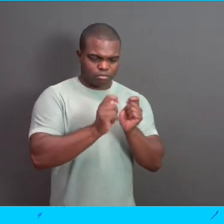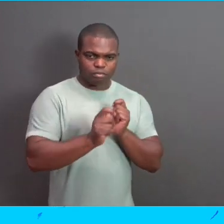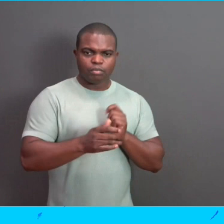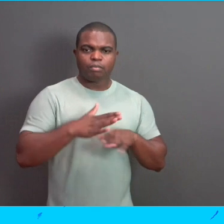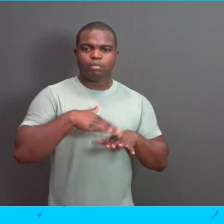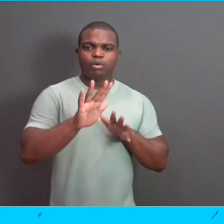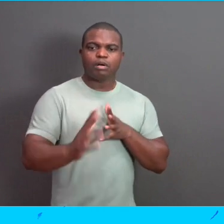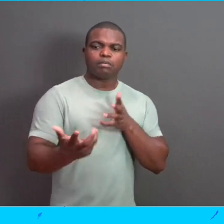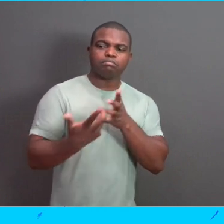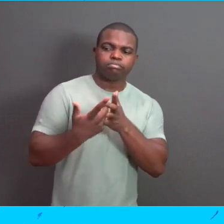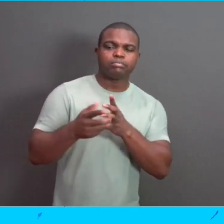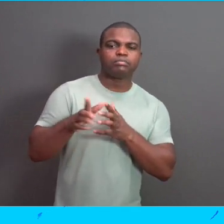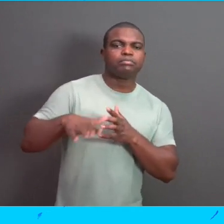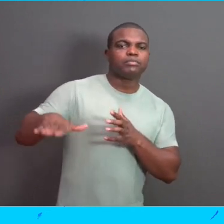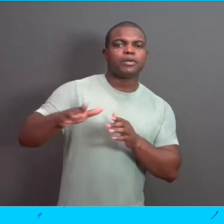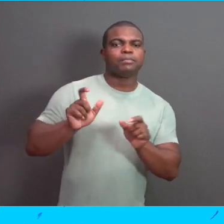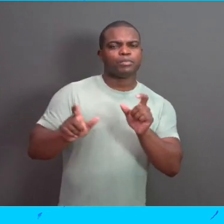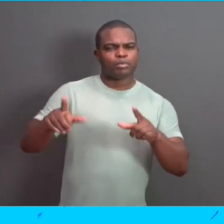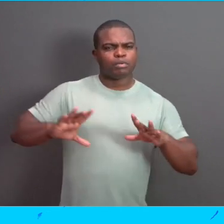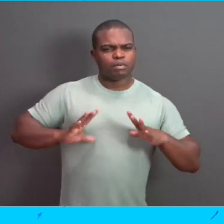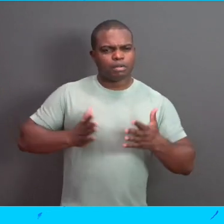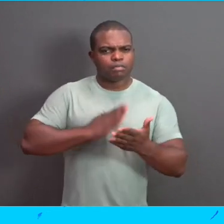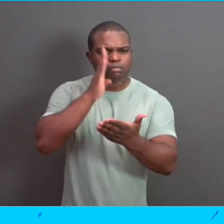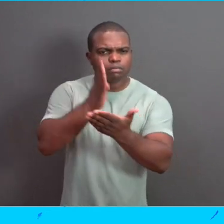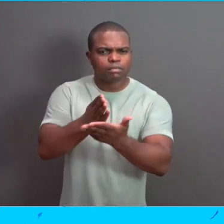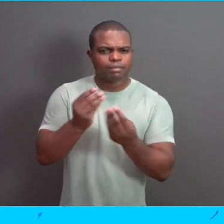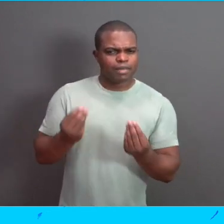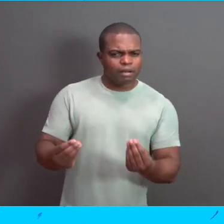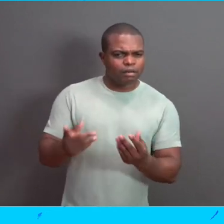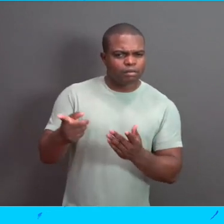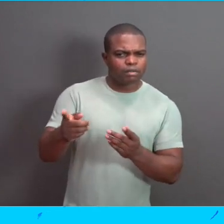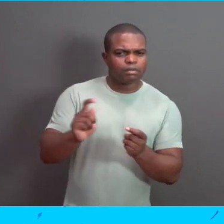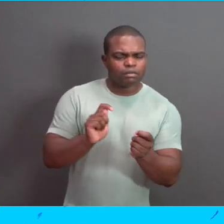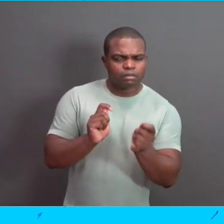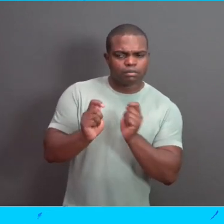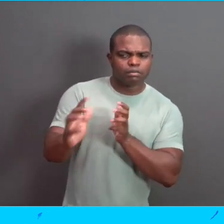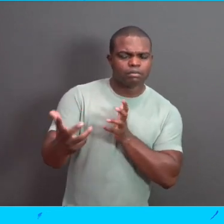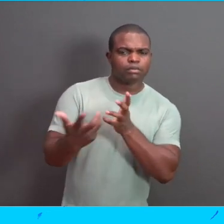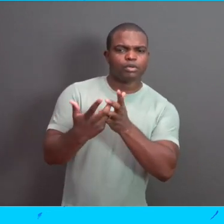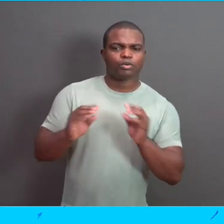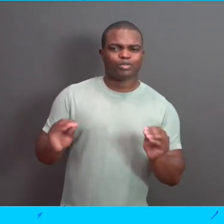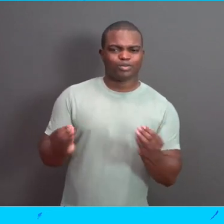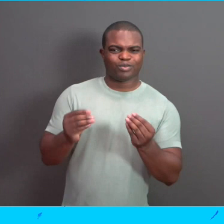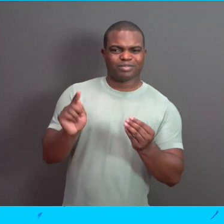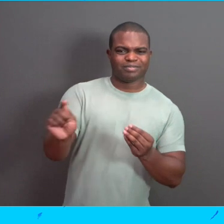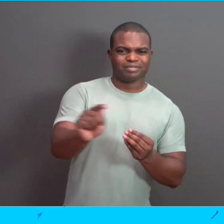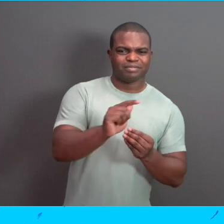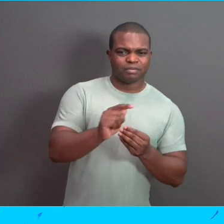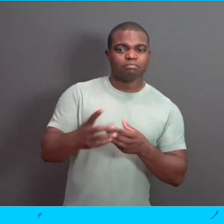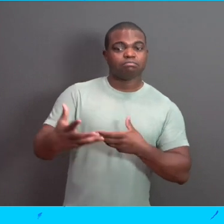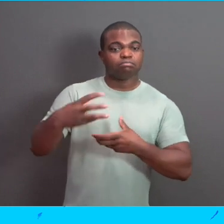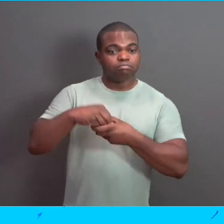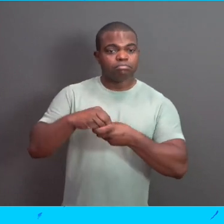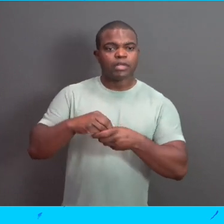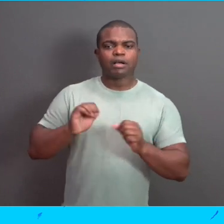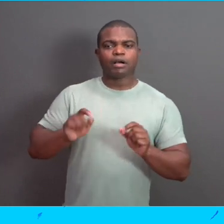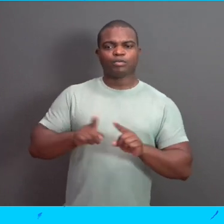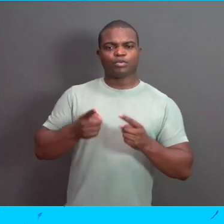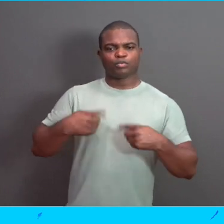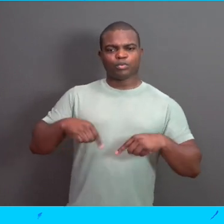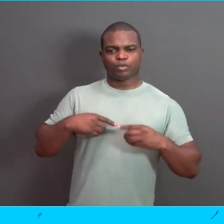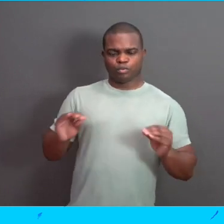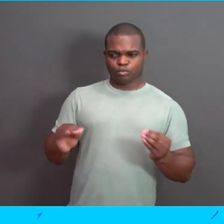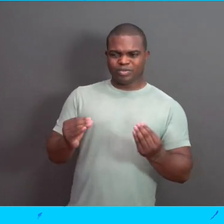à fond sur ces questions et avoir donc une approche plus holistique. Et je conclue en disant que si l'on attend